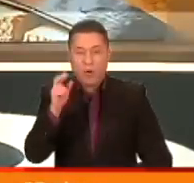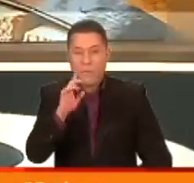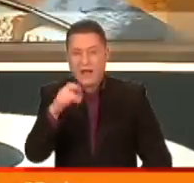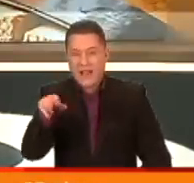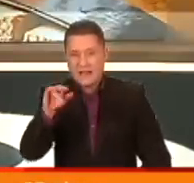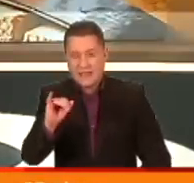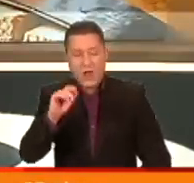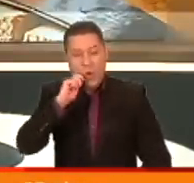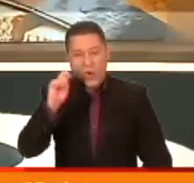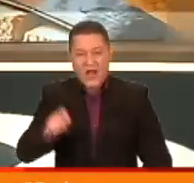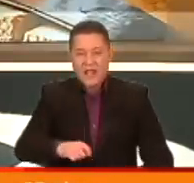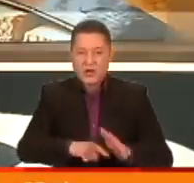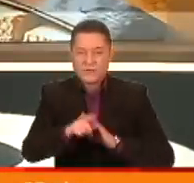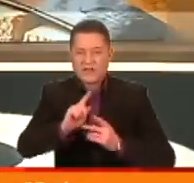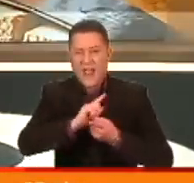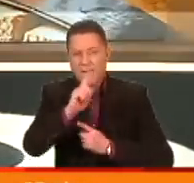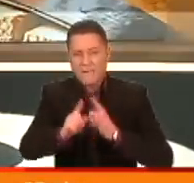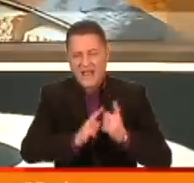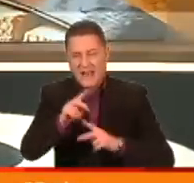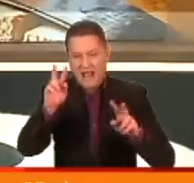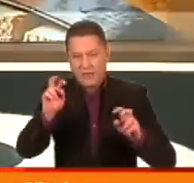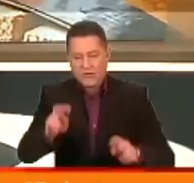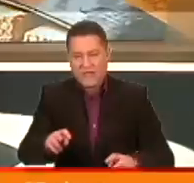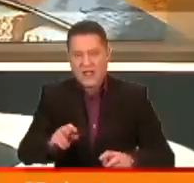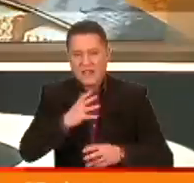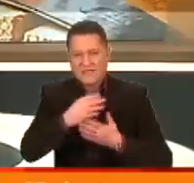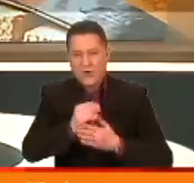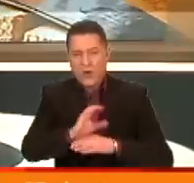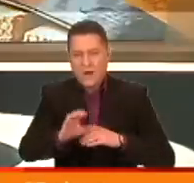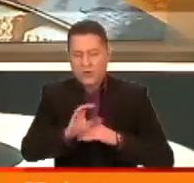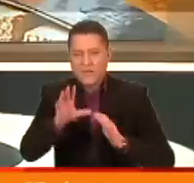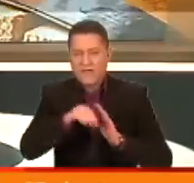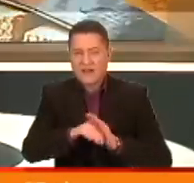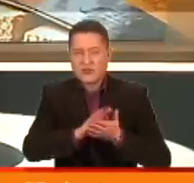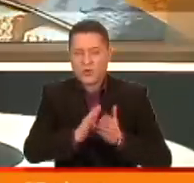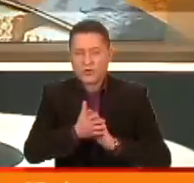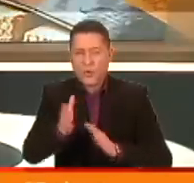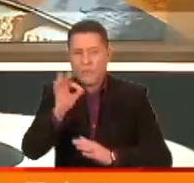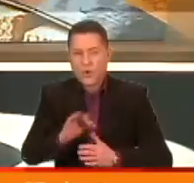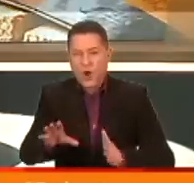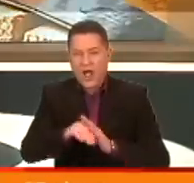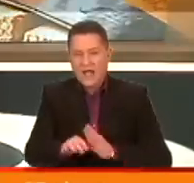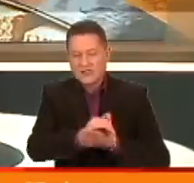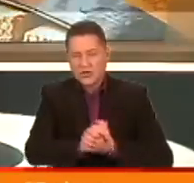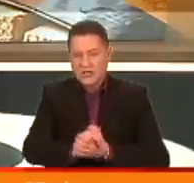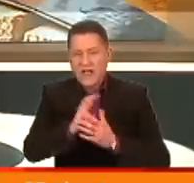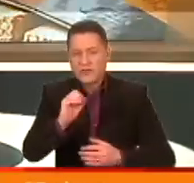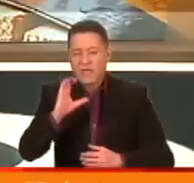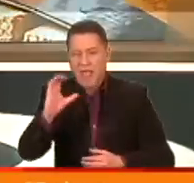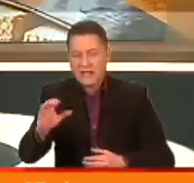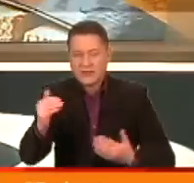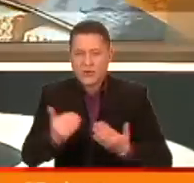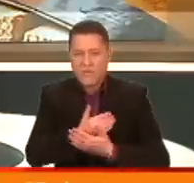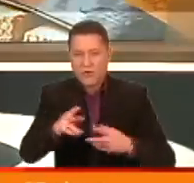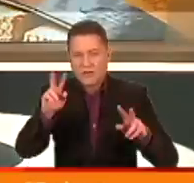Україна розпочинає перейменування деяких видів своєї продукції в рамках угоди про асоціацію з ЄС. Нову назву